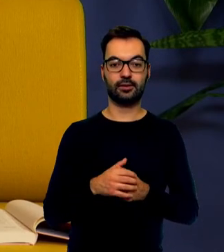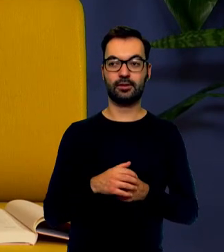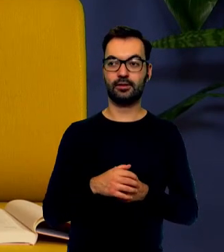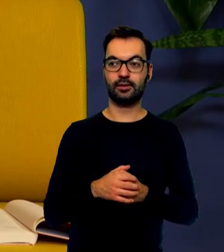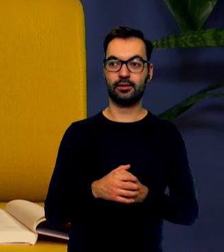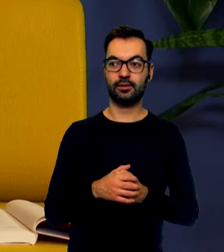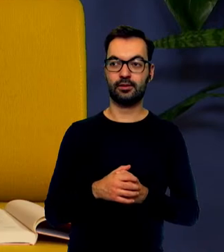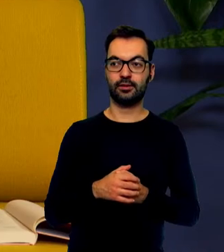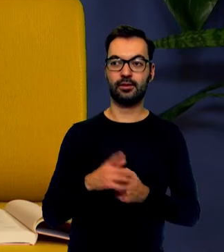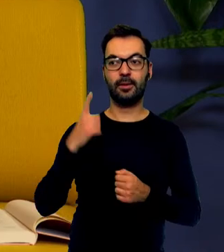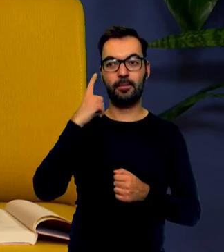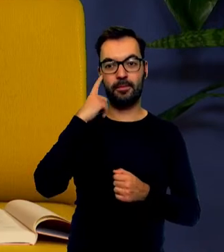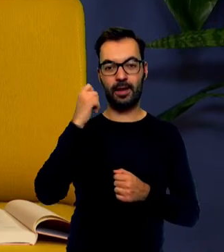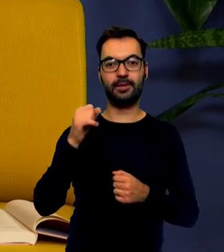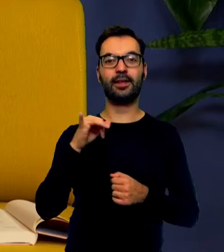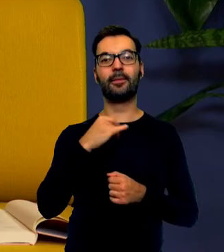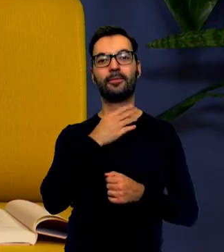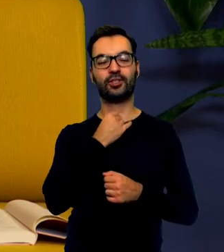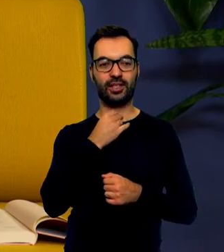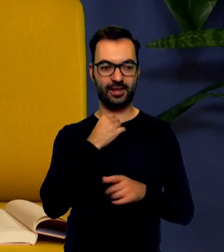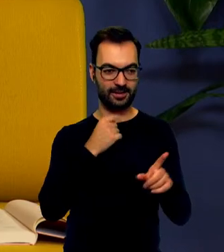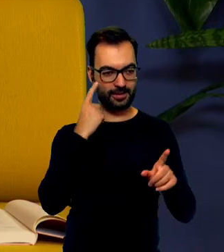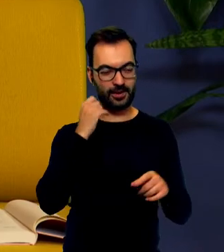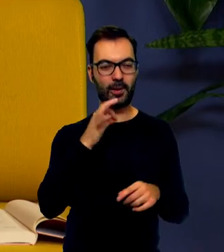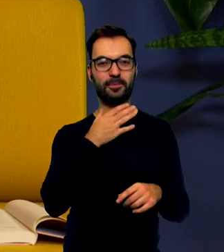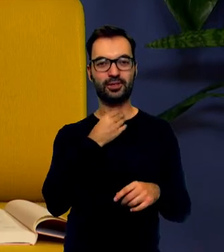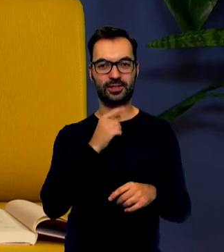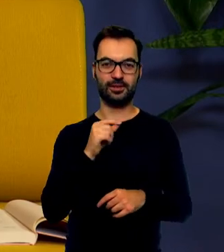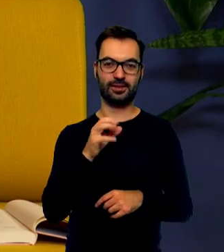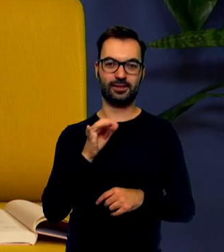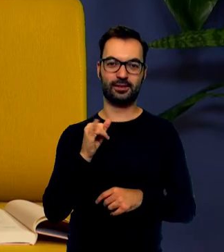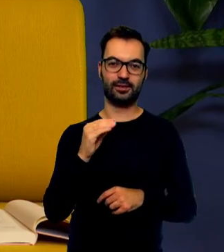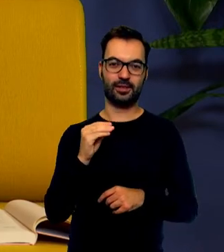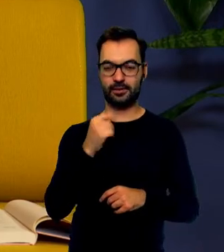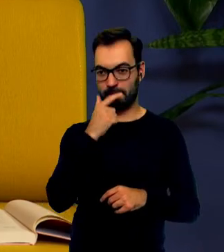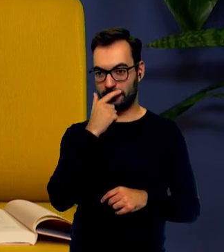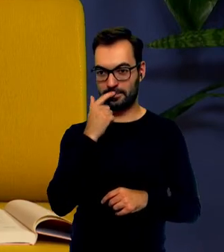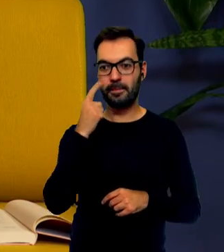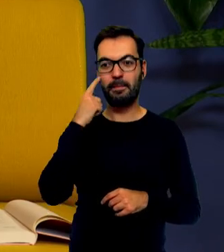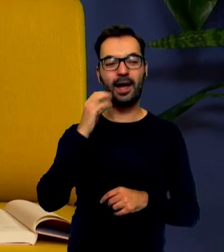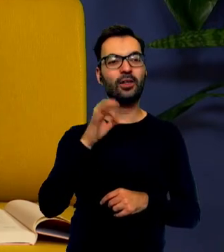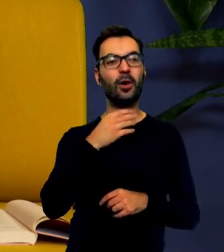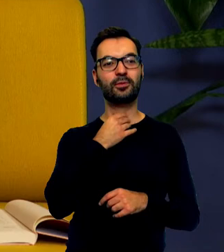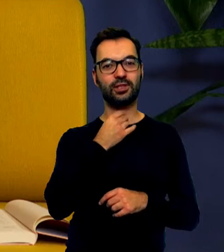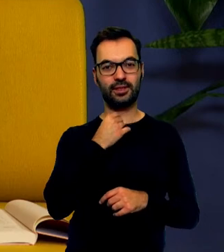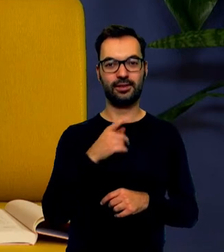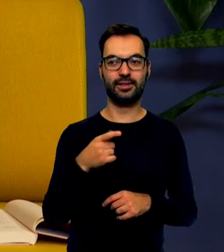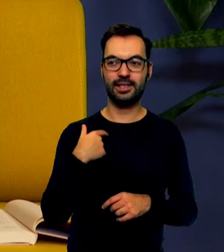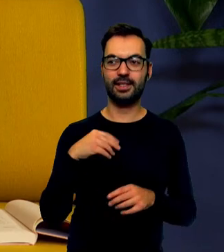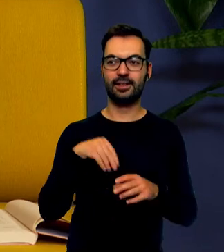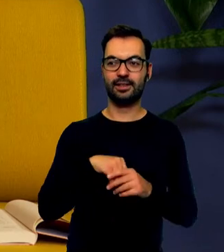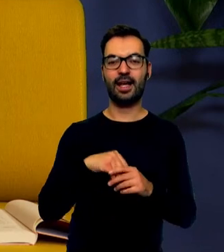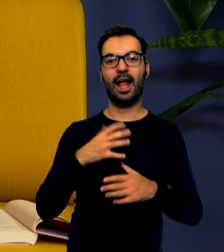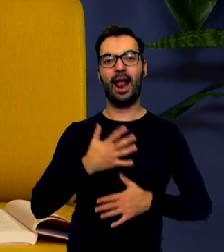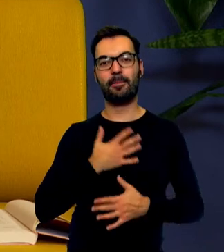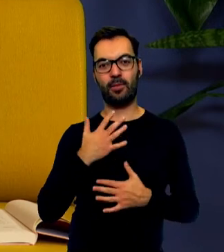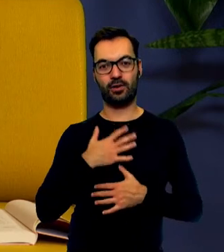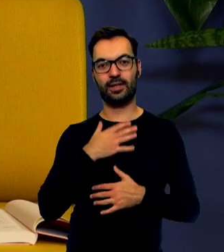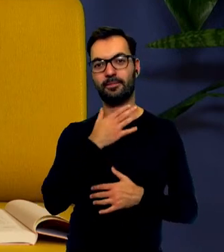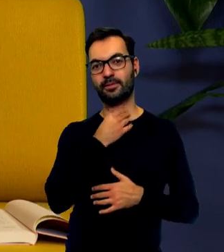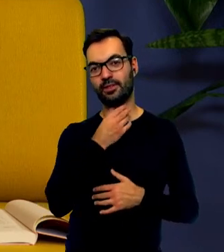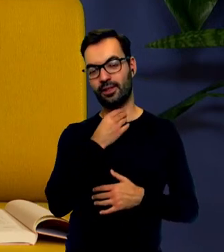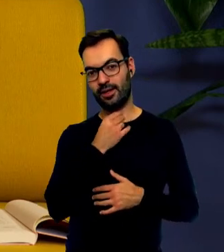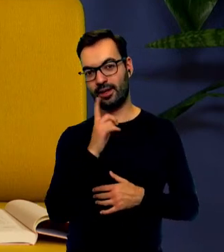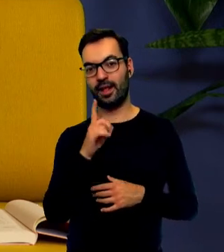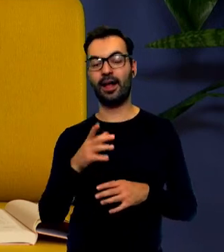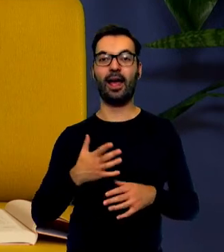uwieść apokalipsie i pamiętaj o psie. Ale wiesz, że za tym pamiętaj o psie schowałam tak naprawdę emocje psie, ale